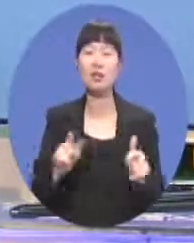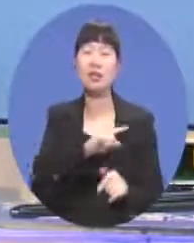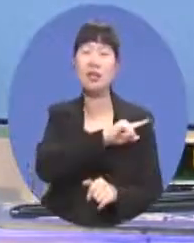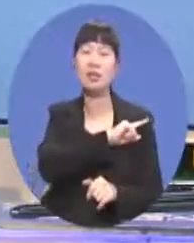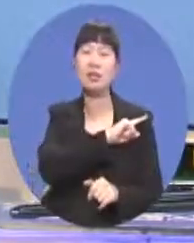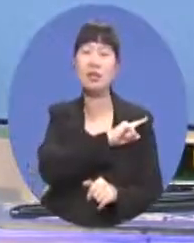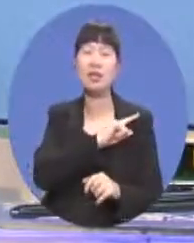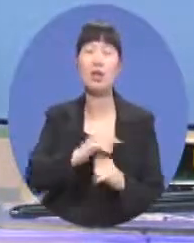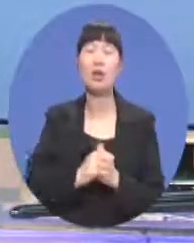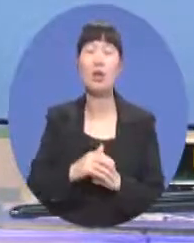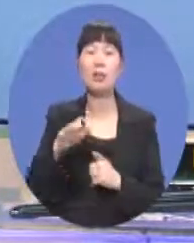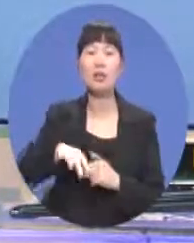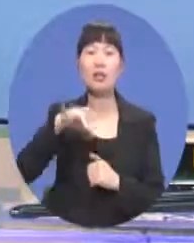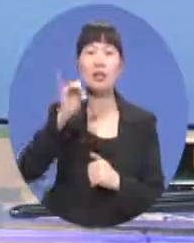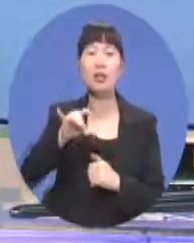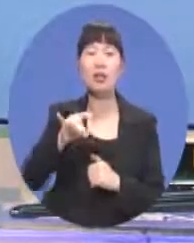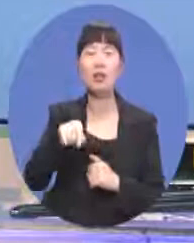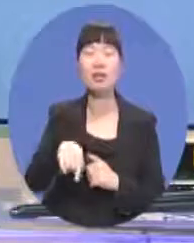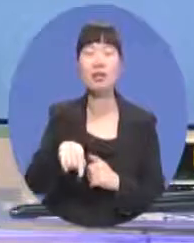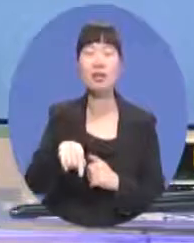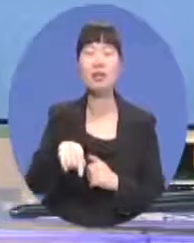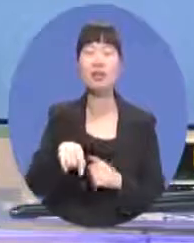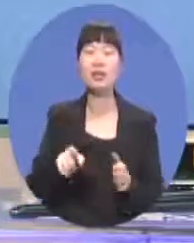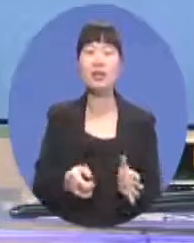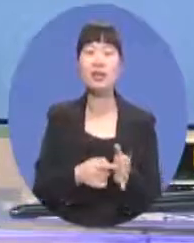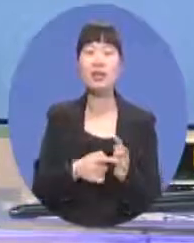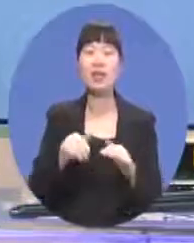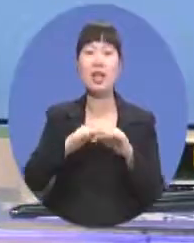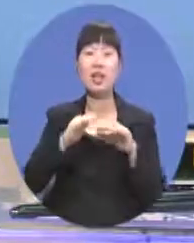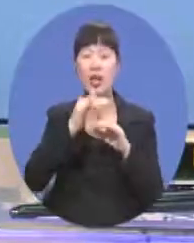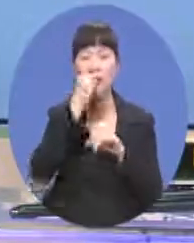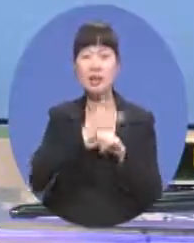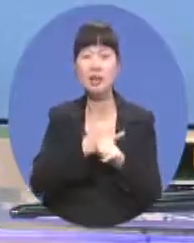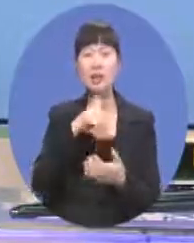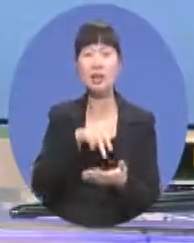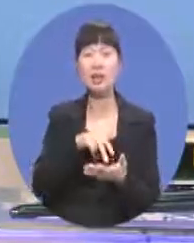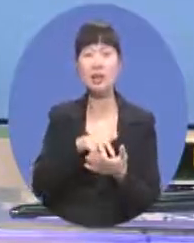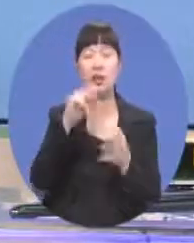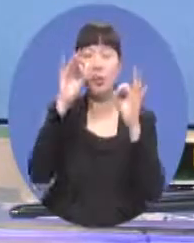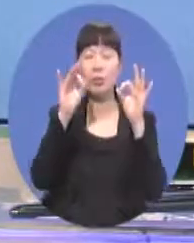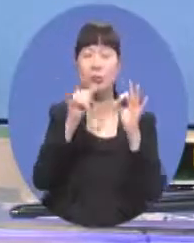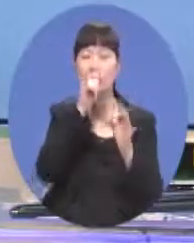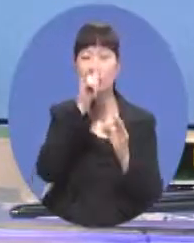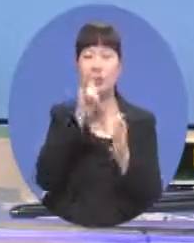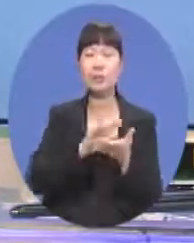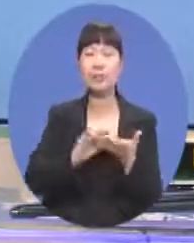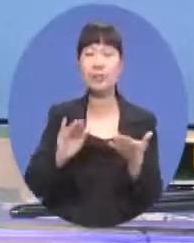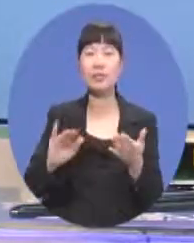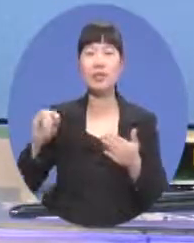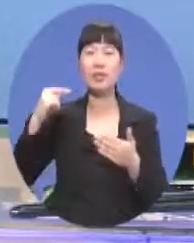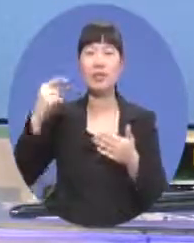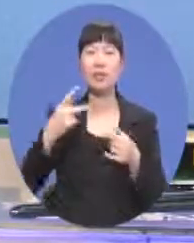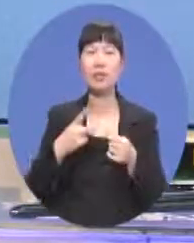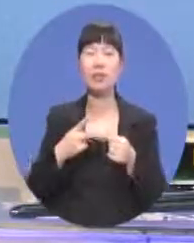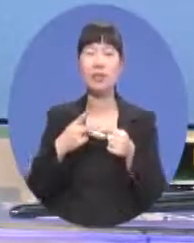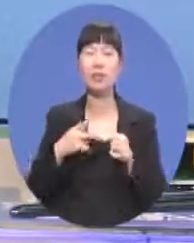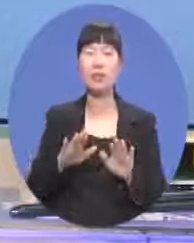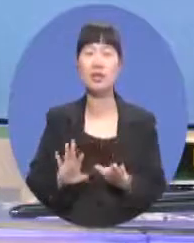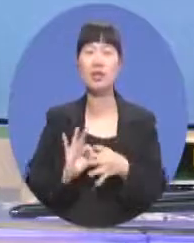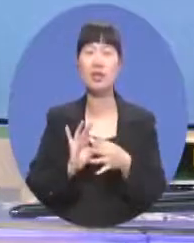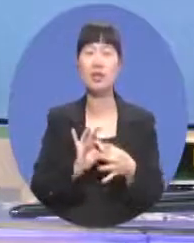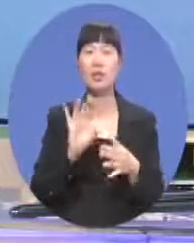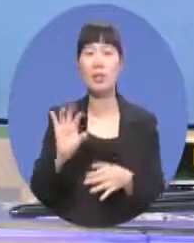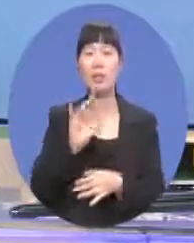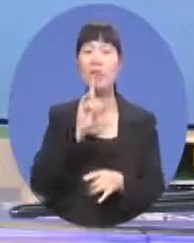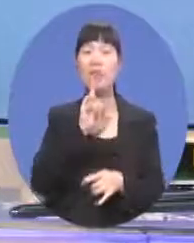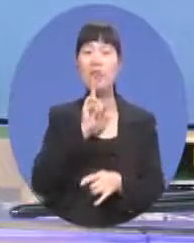가장 일단은 그 당장에 해결할 수 있는 그런 부분이라고 좀 볼 수가 있겠고 네. 네. 그 다음에 이제 두 번째로 이건 계속